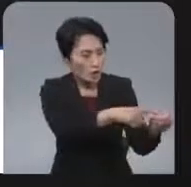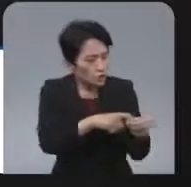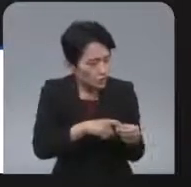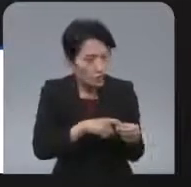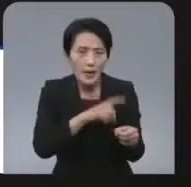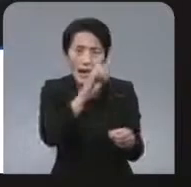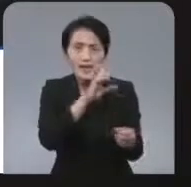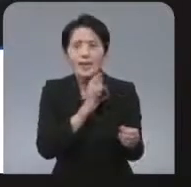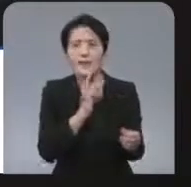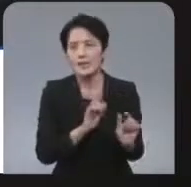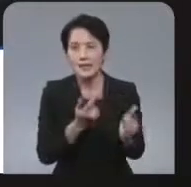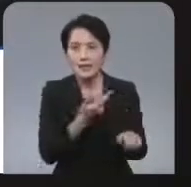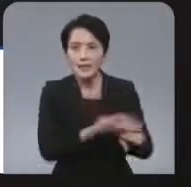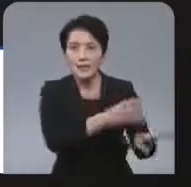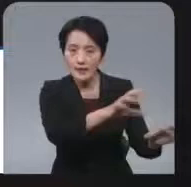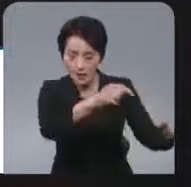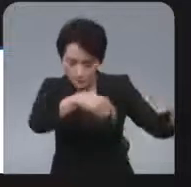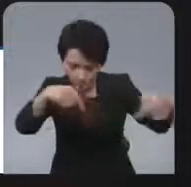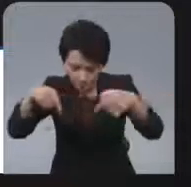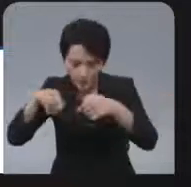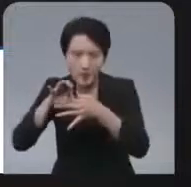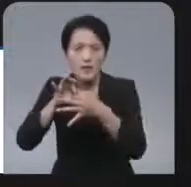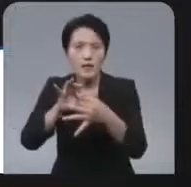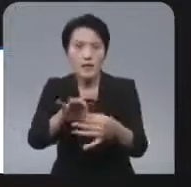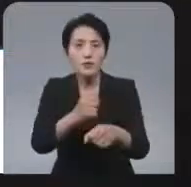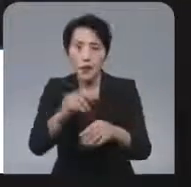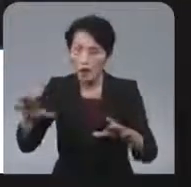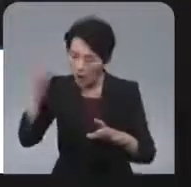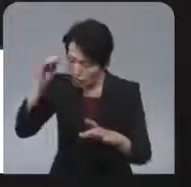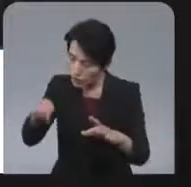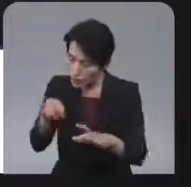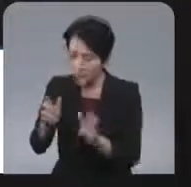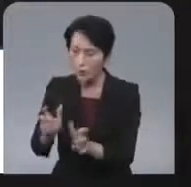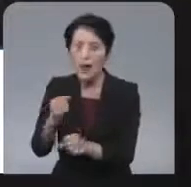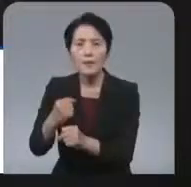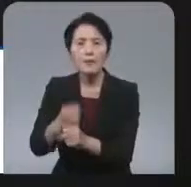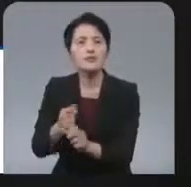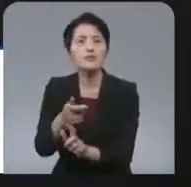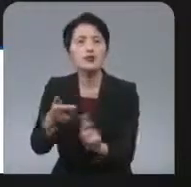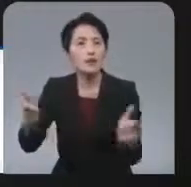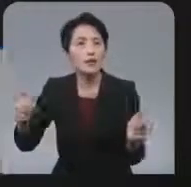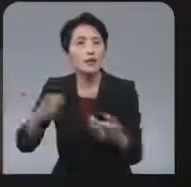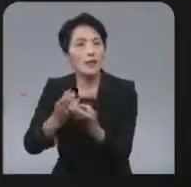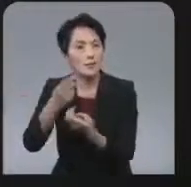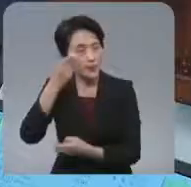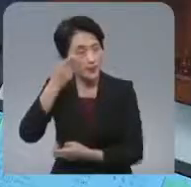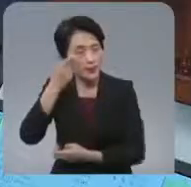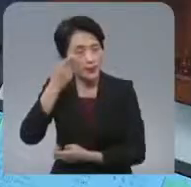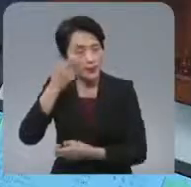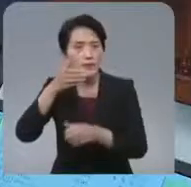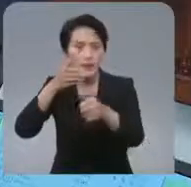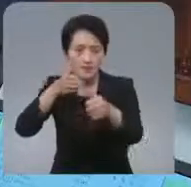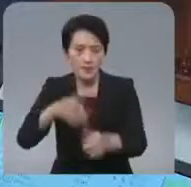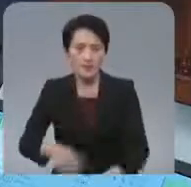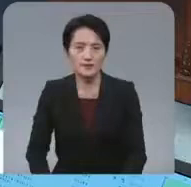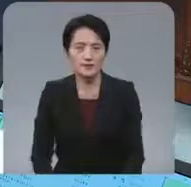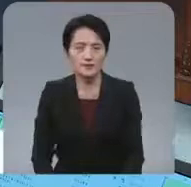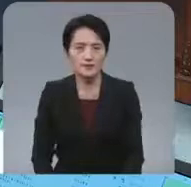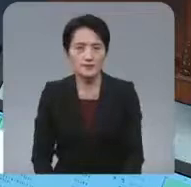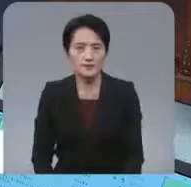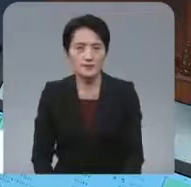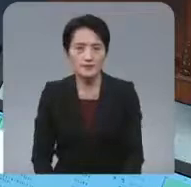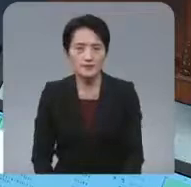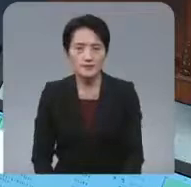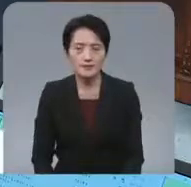пребывания на посту президента сосредоточиться на сдерживании распространения кофе 19 и восстановление экономики поэтапно